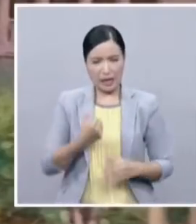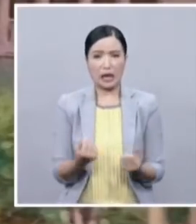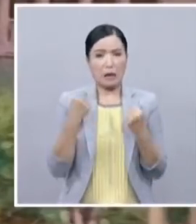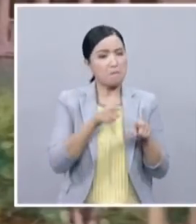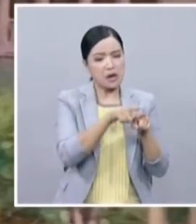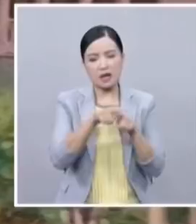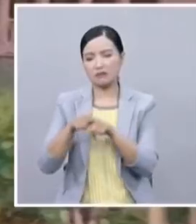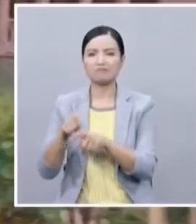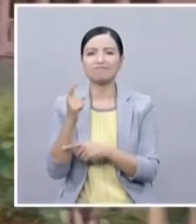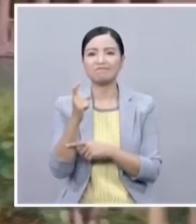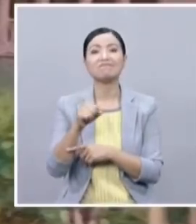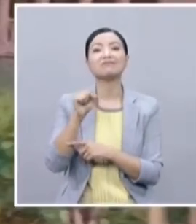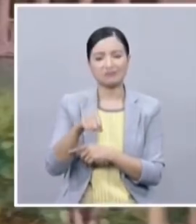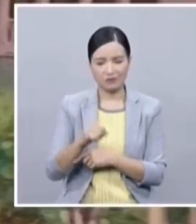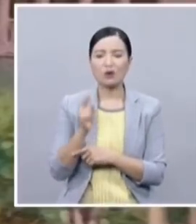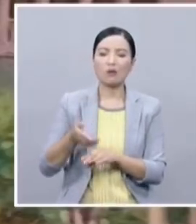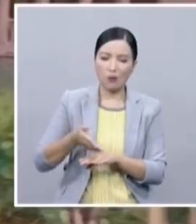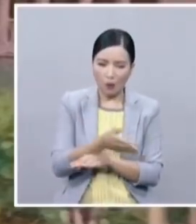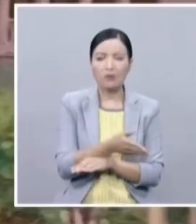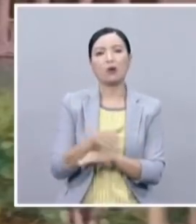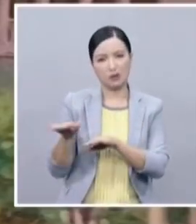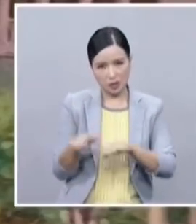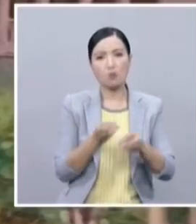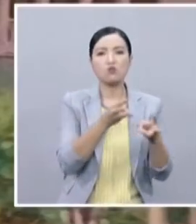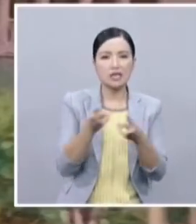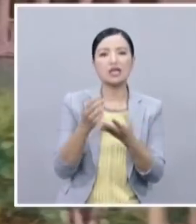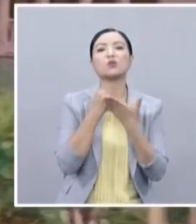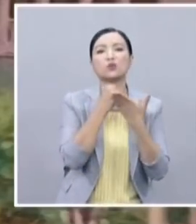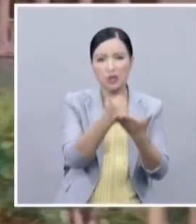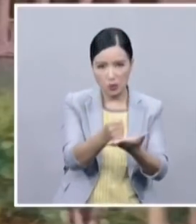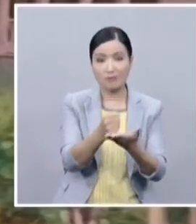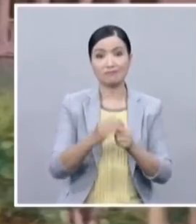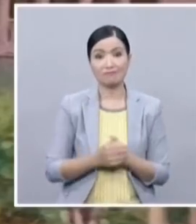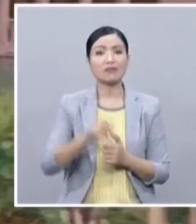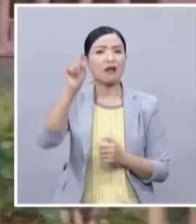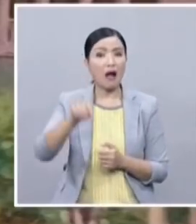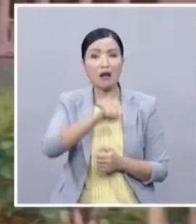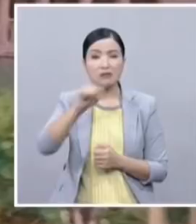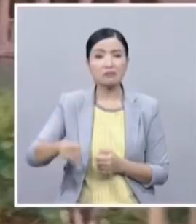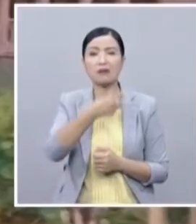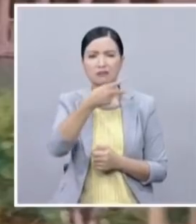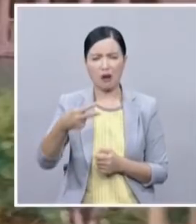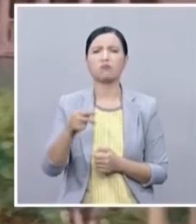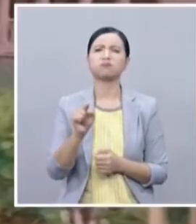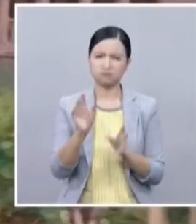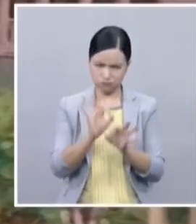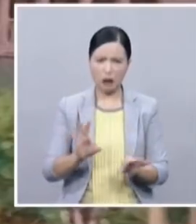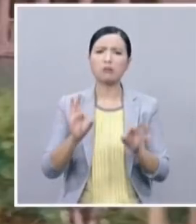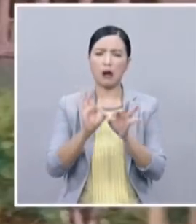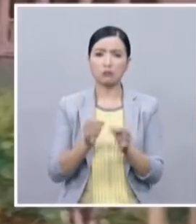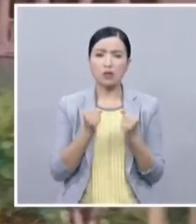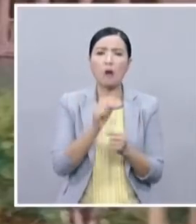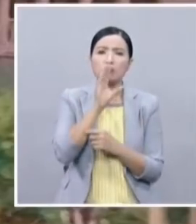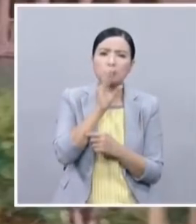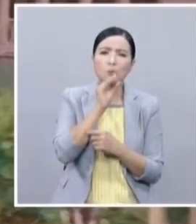เป็นไปไม่ได้เราต้องเตรียมมาตรการช่วยเหลือไว้ให้พร้อมนะครับแล้วภาษาอังกฤษนะครับมีความสำคัญนะพยายามพูดพยาย